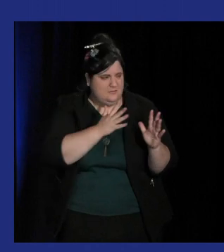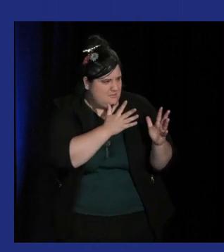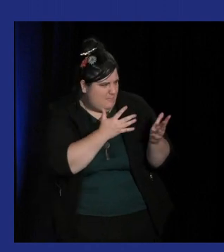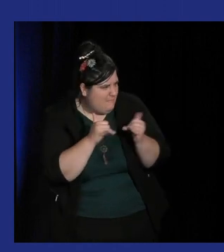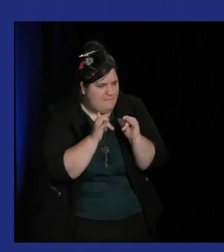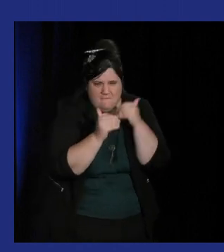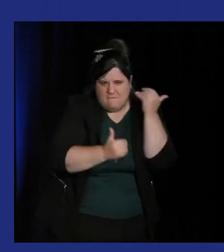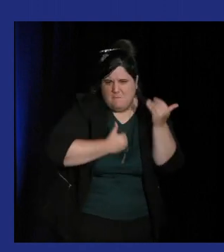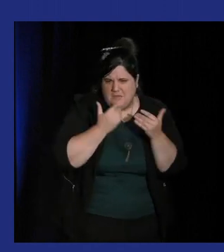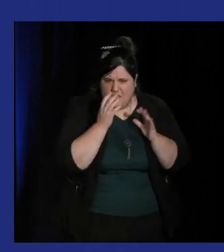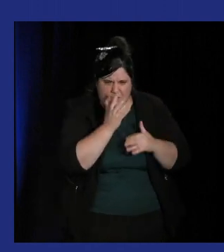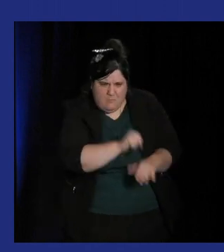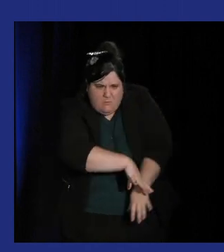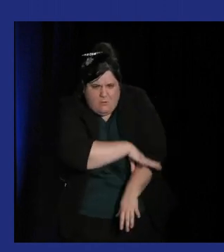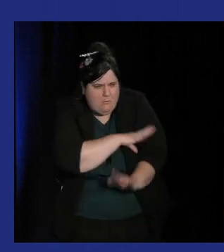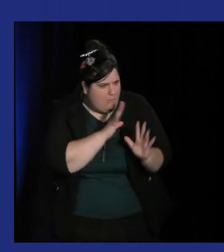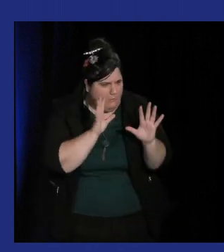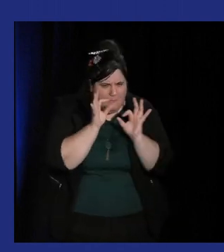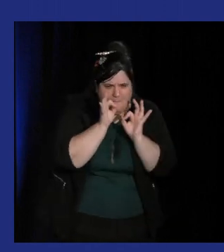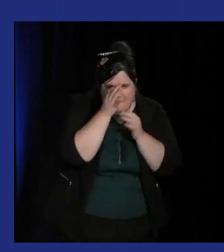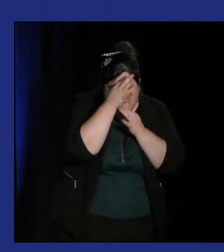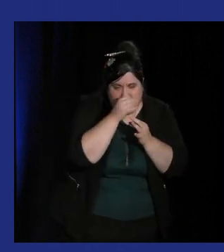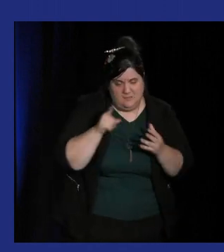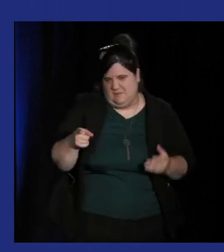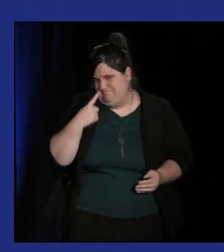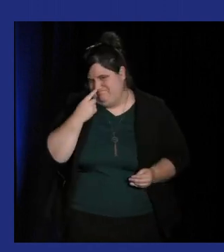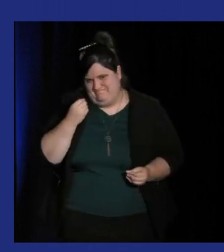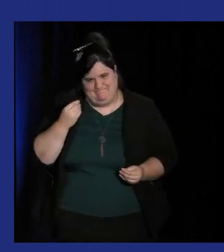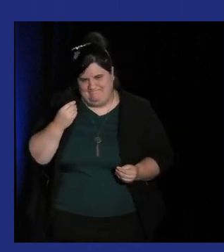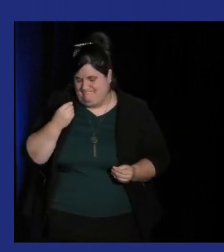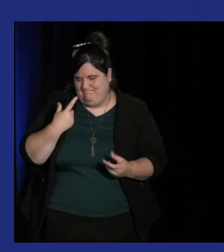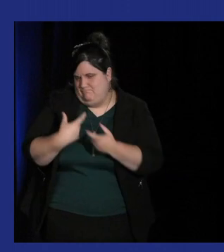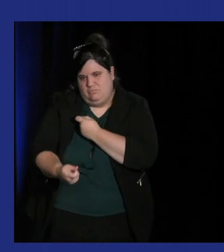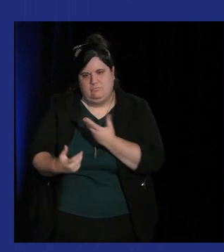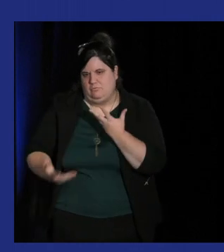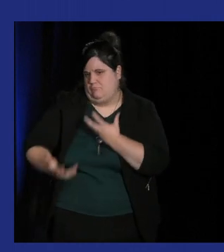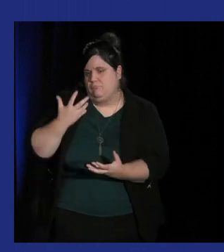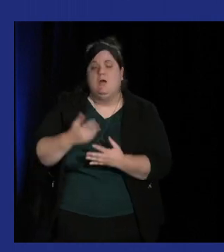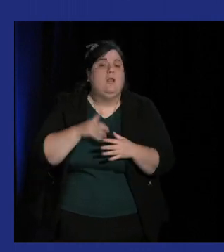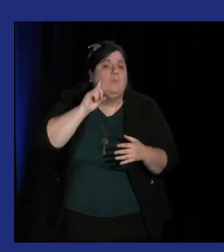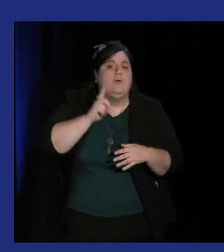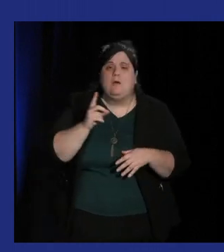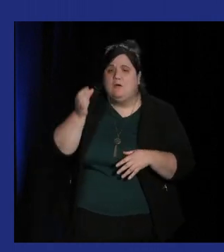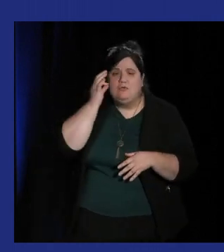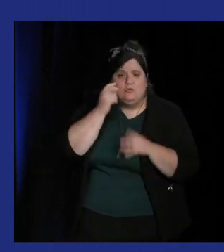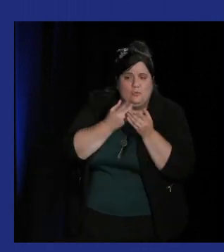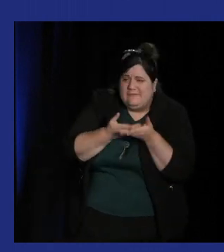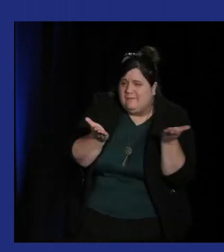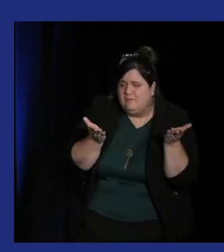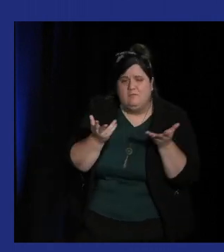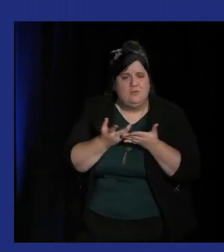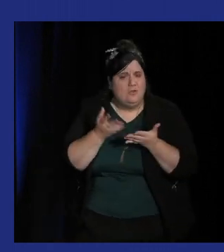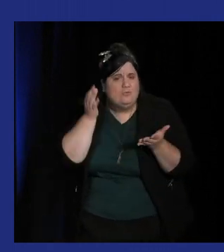on sent que c'est pas naturel donc c'est utilisable par exemple pour faire peut-être des onomatopées ou des choses un peu basiques comme ça